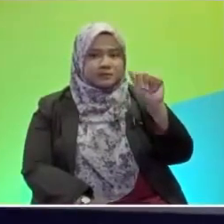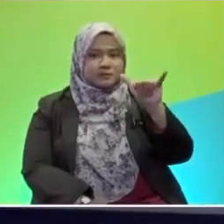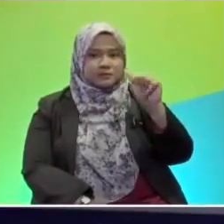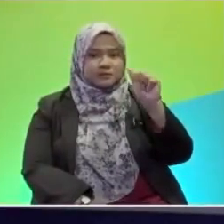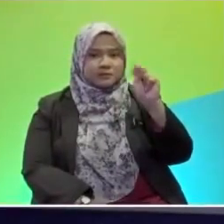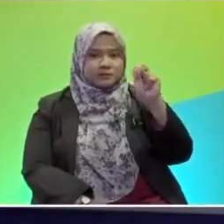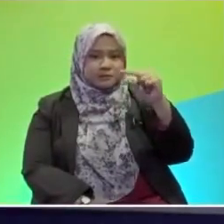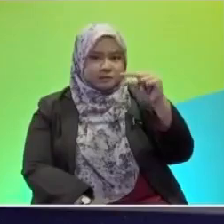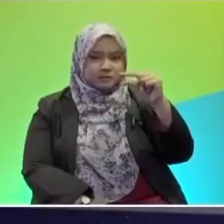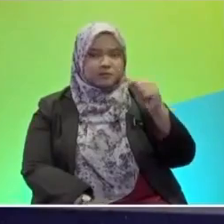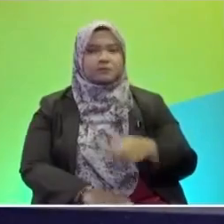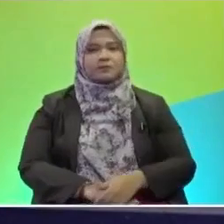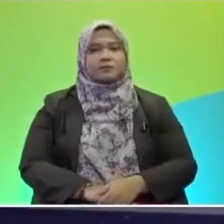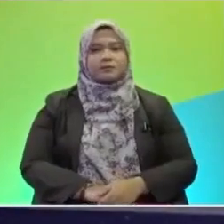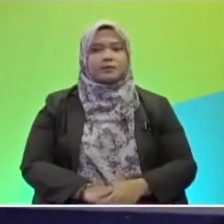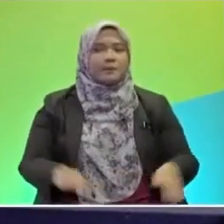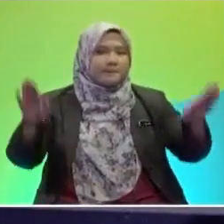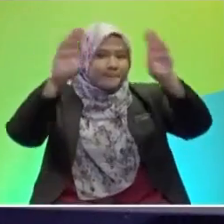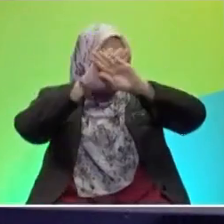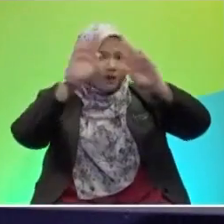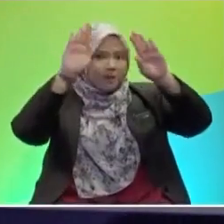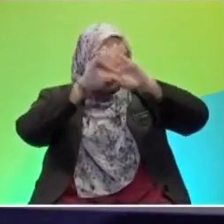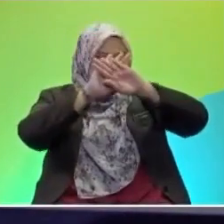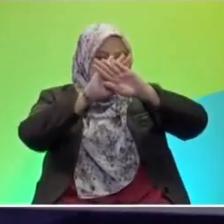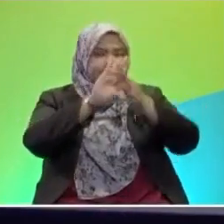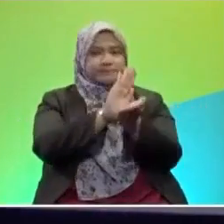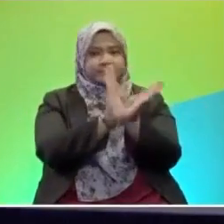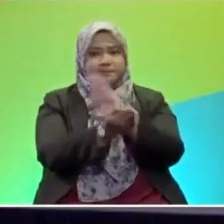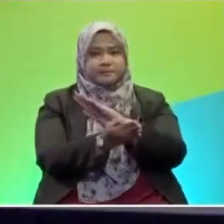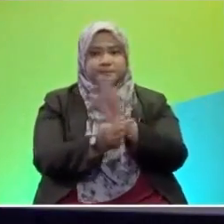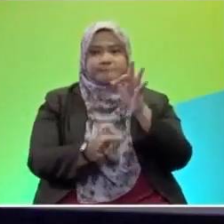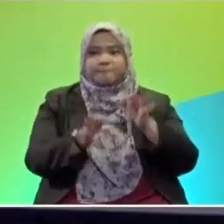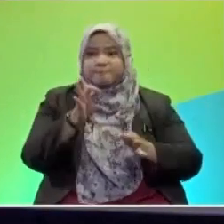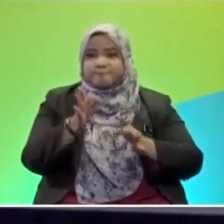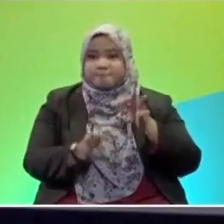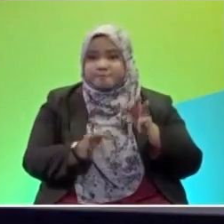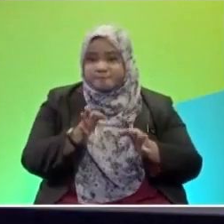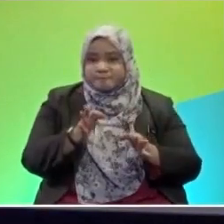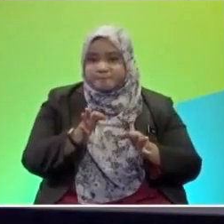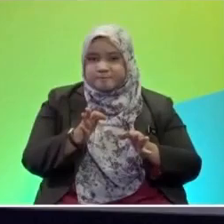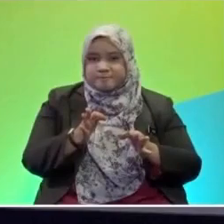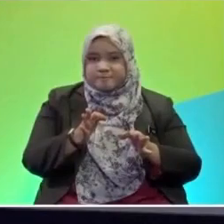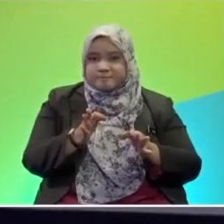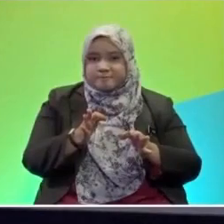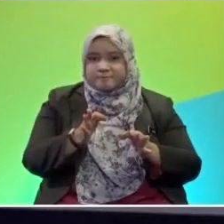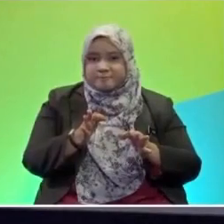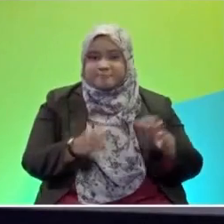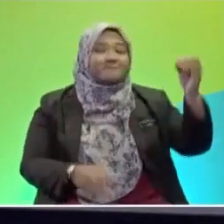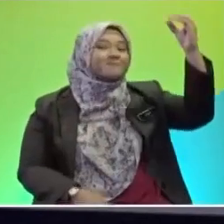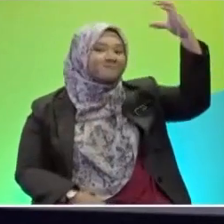dekatkan lampu Solo Ini ke arah model Ke LCC ini aku jadi kepada saya sebanyak-banyak makin besar